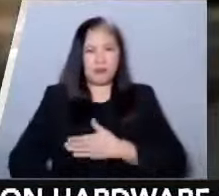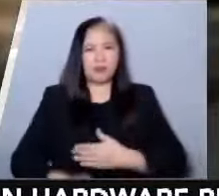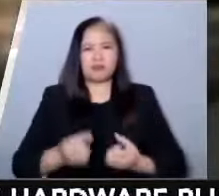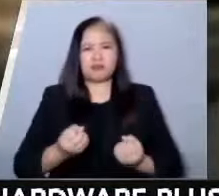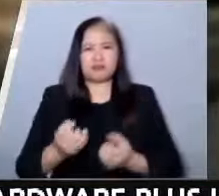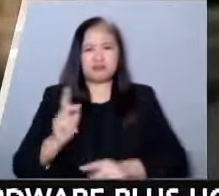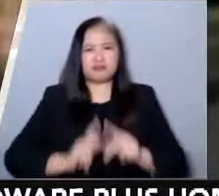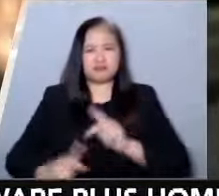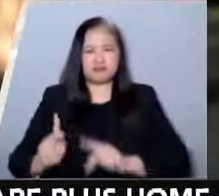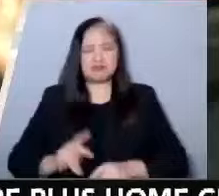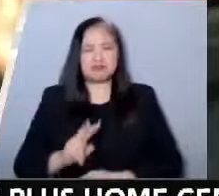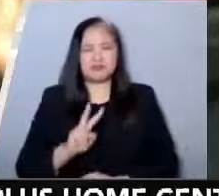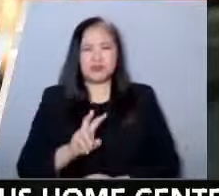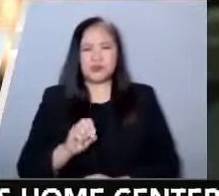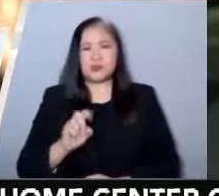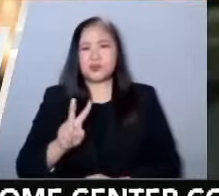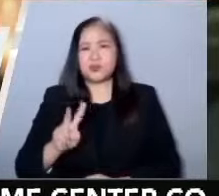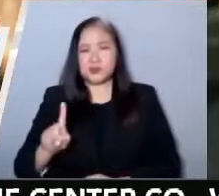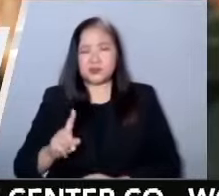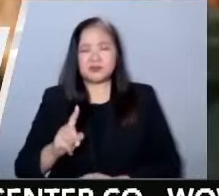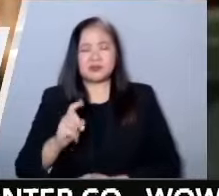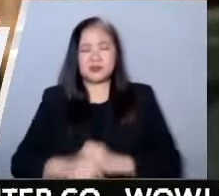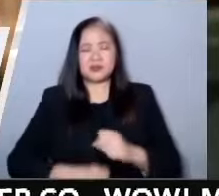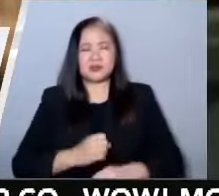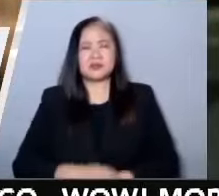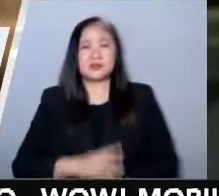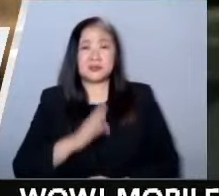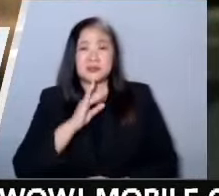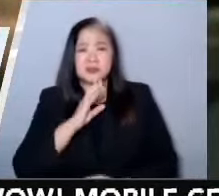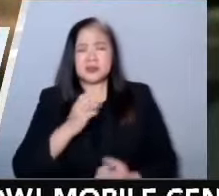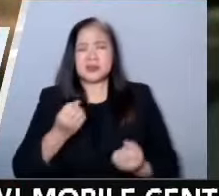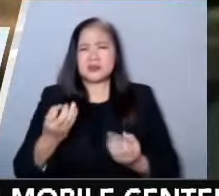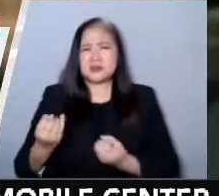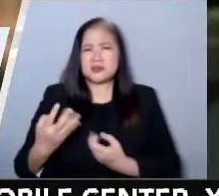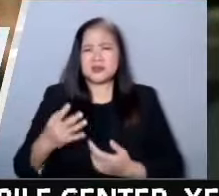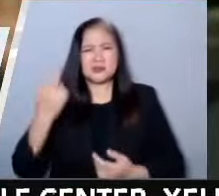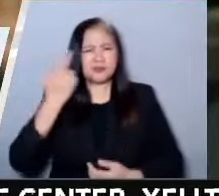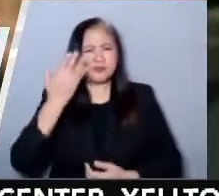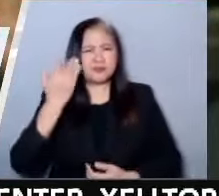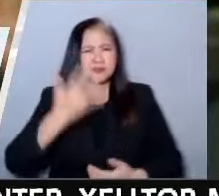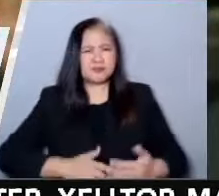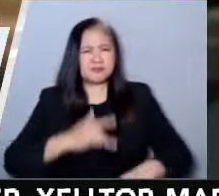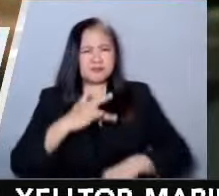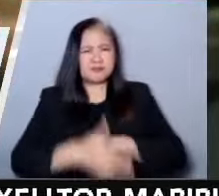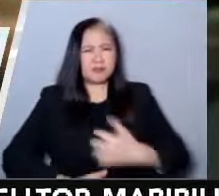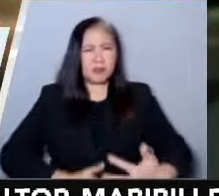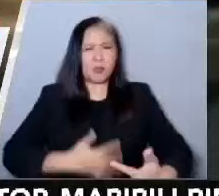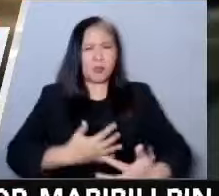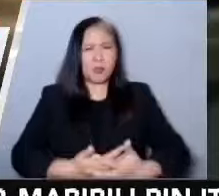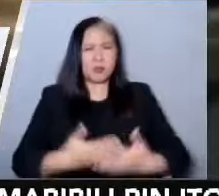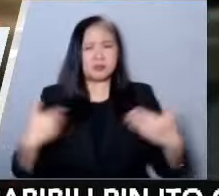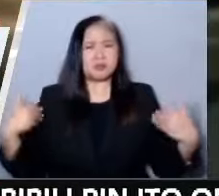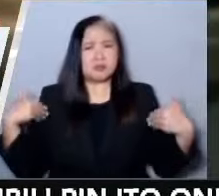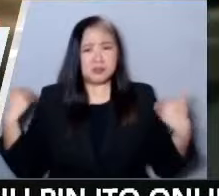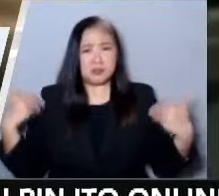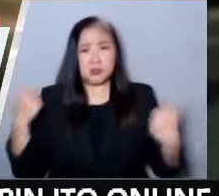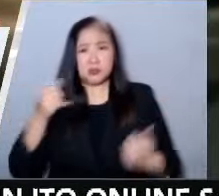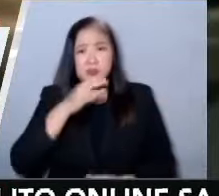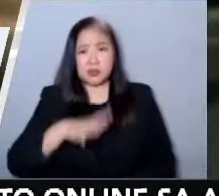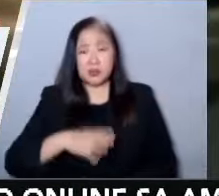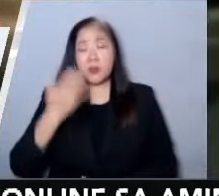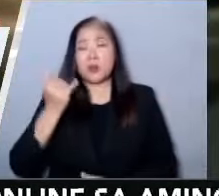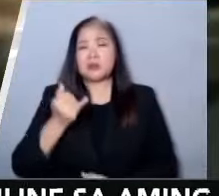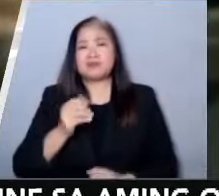sari-sari raw ang dahilan kung bakit maagang nagbubuntis ang ilang kababaihan kabilang ng ang exposure sa malalaswang mga palabas